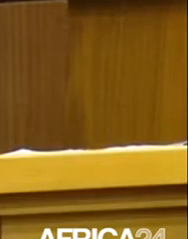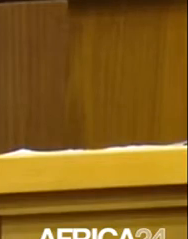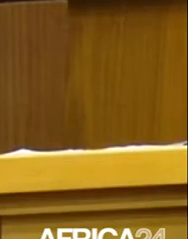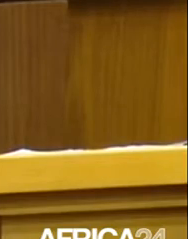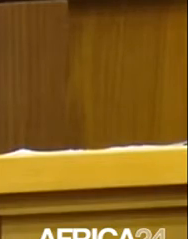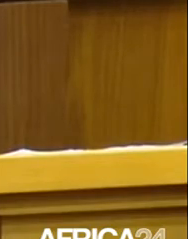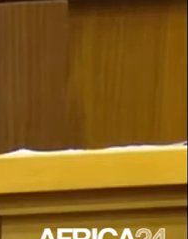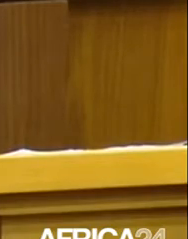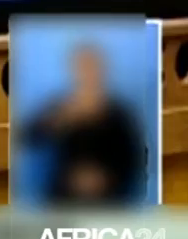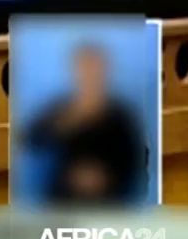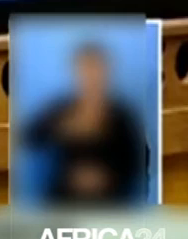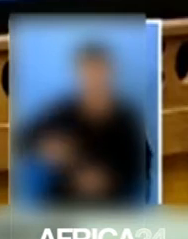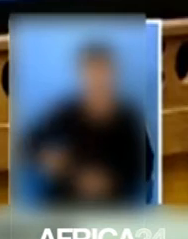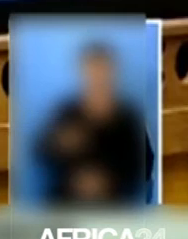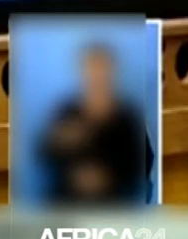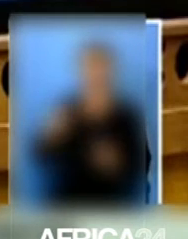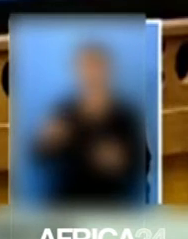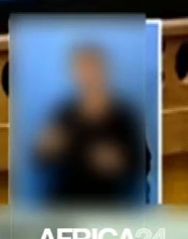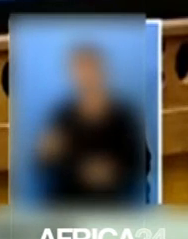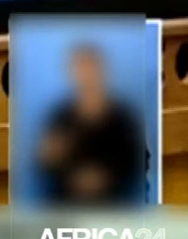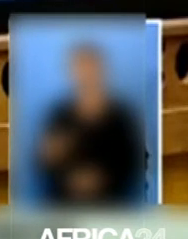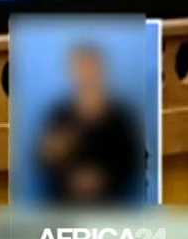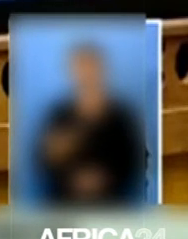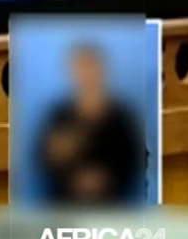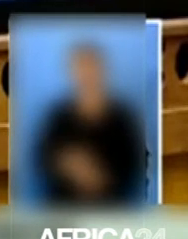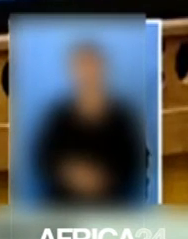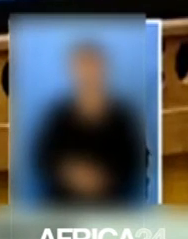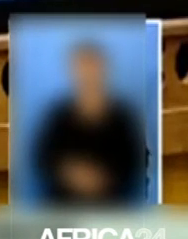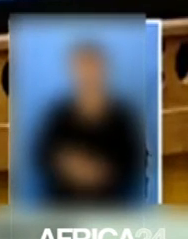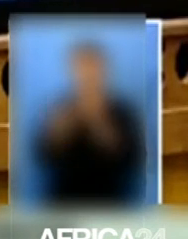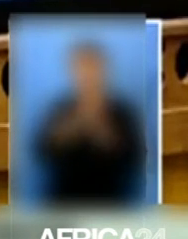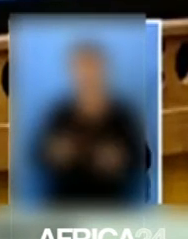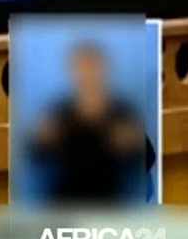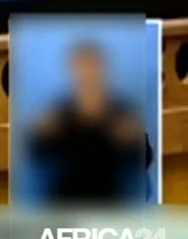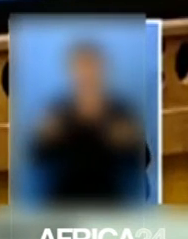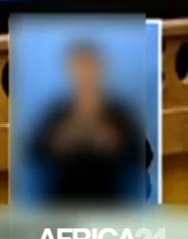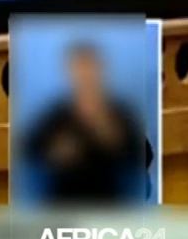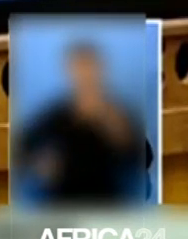fois réaffirmé son intention de rester à la tête du pays jusqu'en 2019.